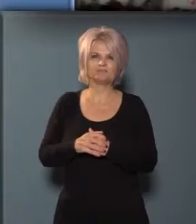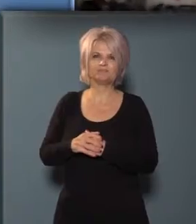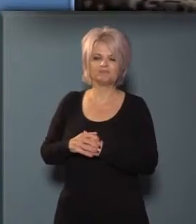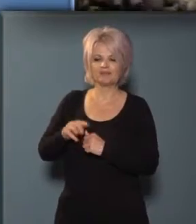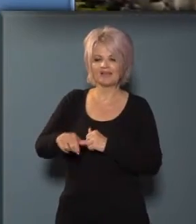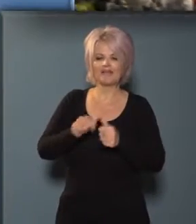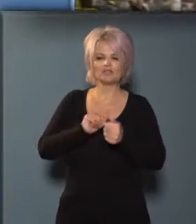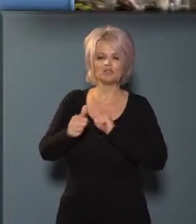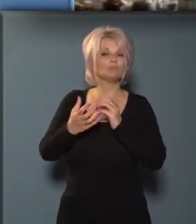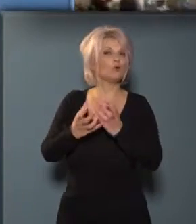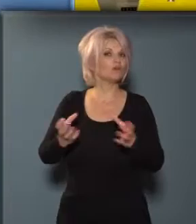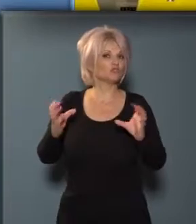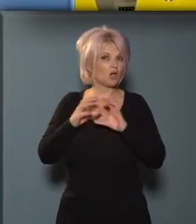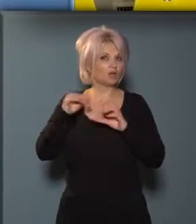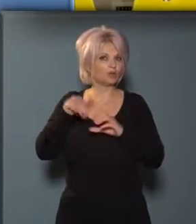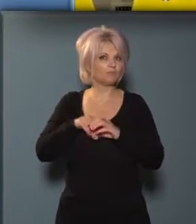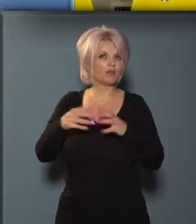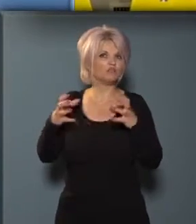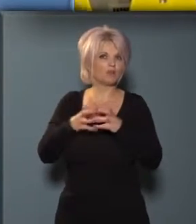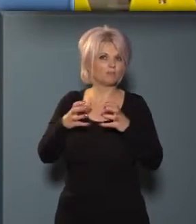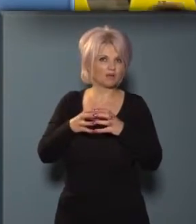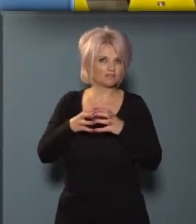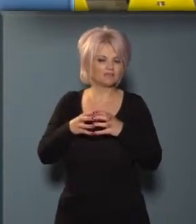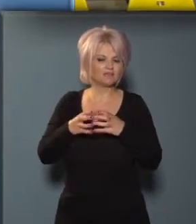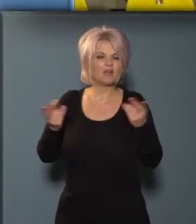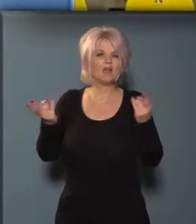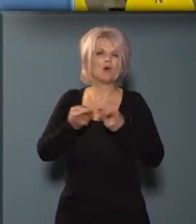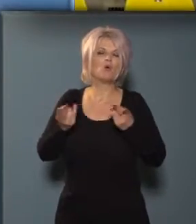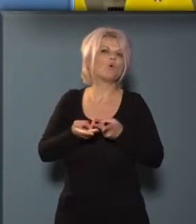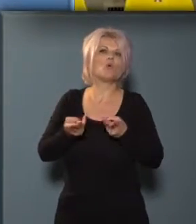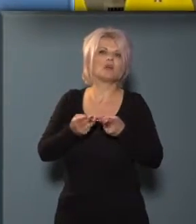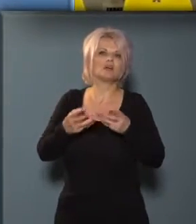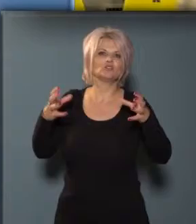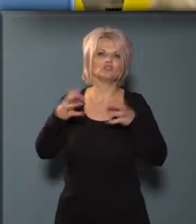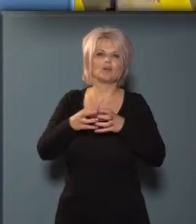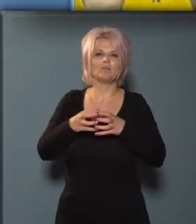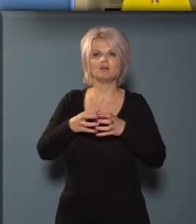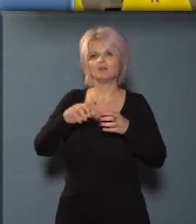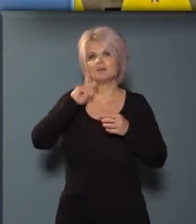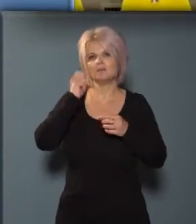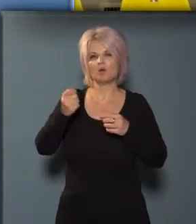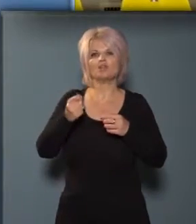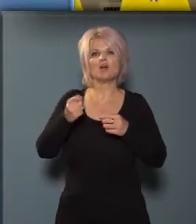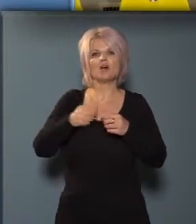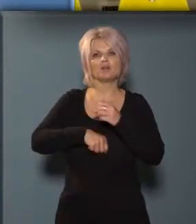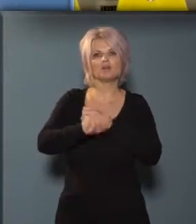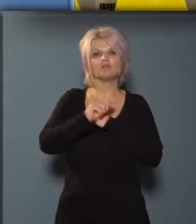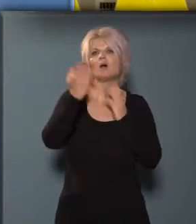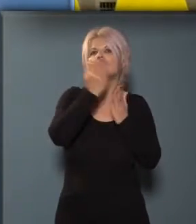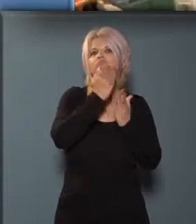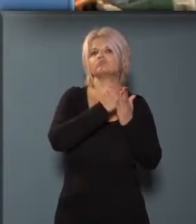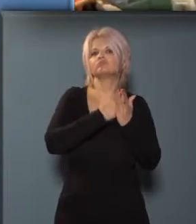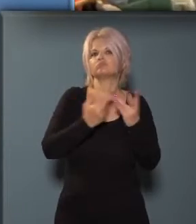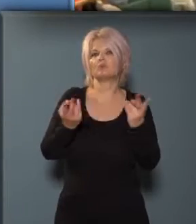a sportcsarnok ad otthont gyakorlatilag a csapatnak. Hol helyezkedik el a csapat a magyar futball szcénán?